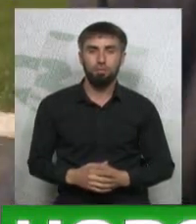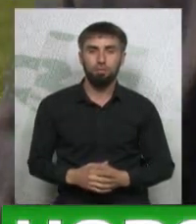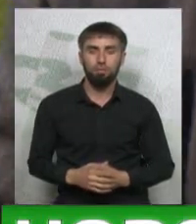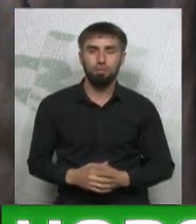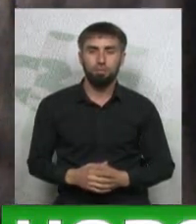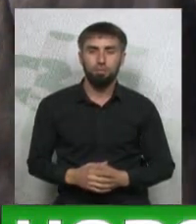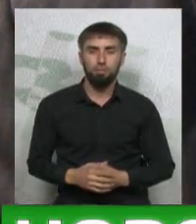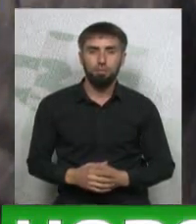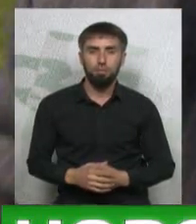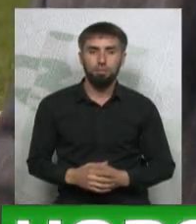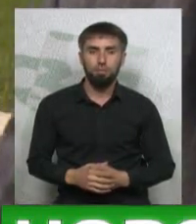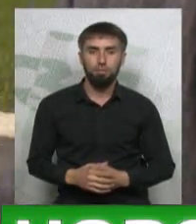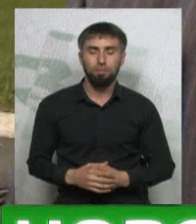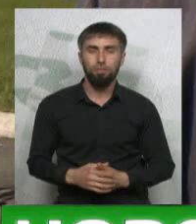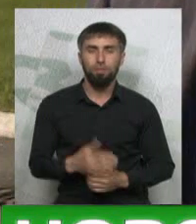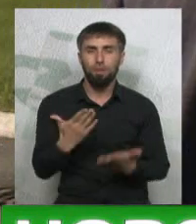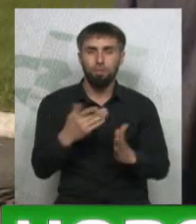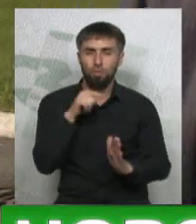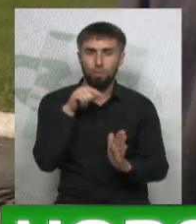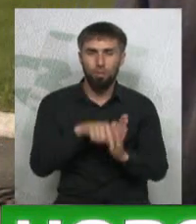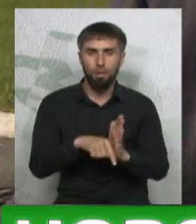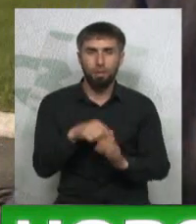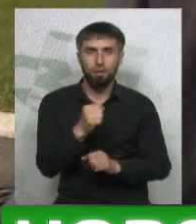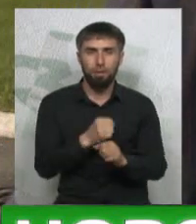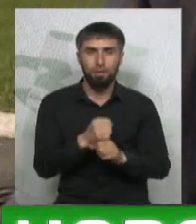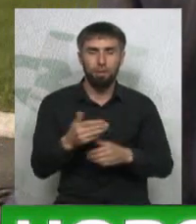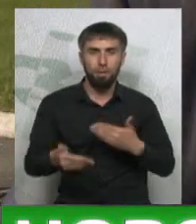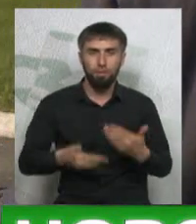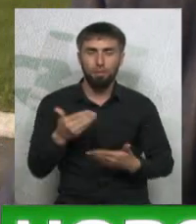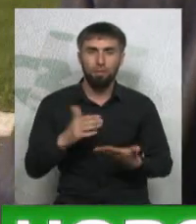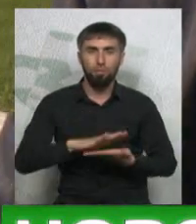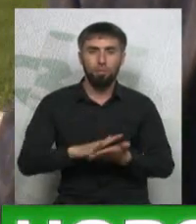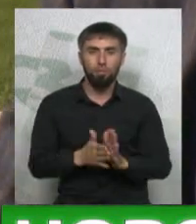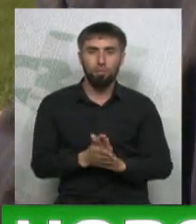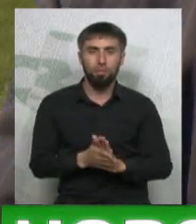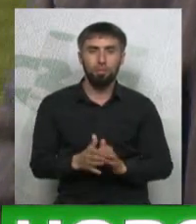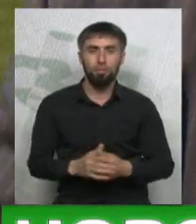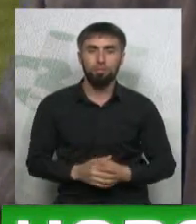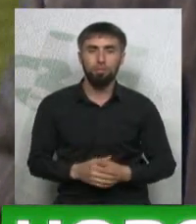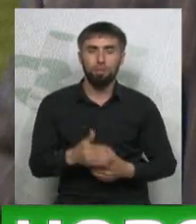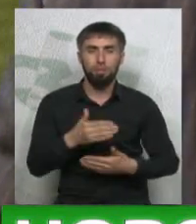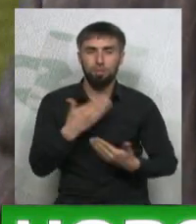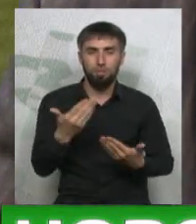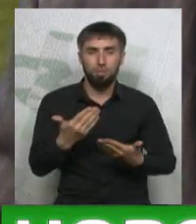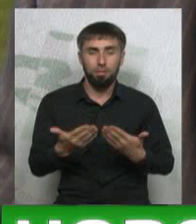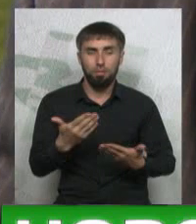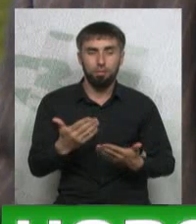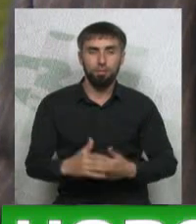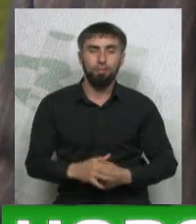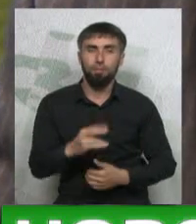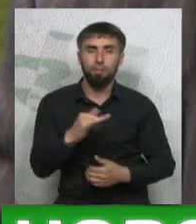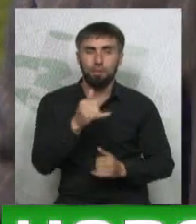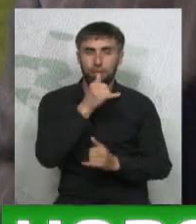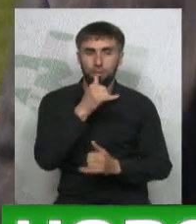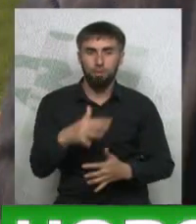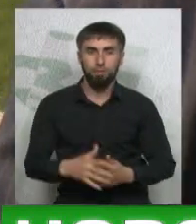умение так глубоко анализировать ситуацию? Да нет, наверняка нет. Раз они не